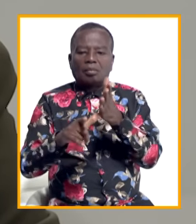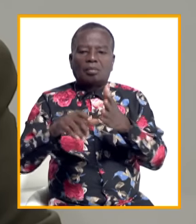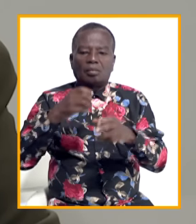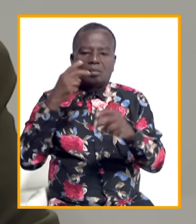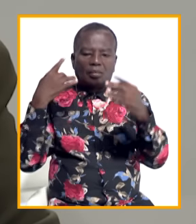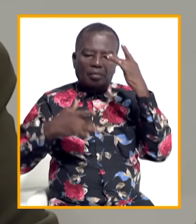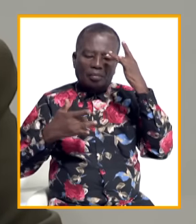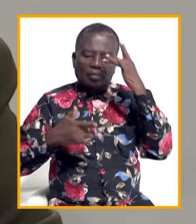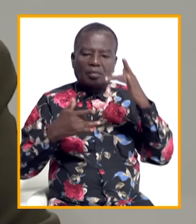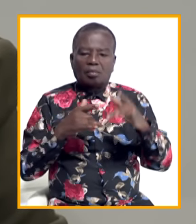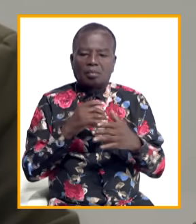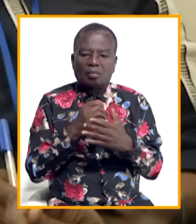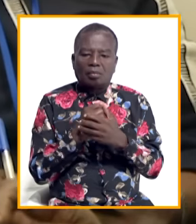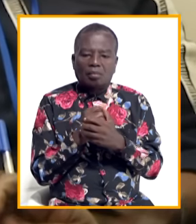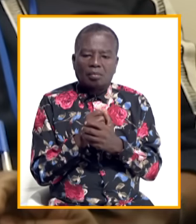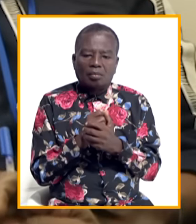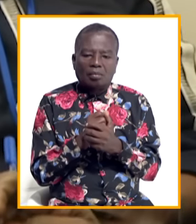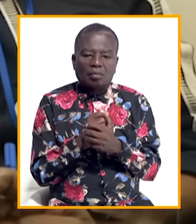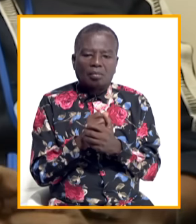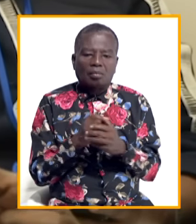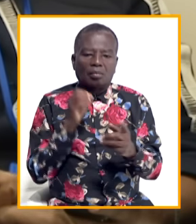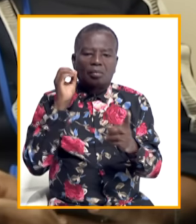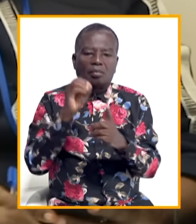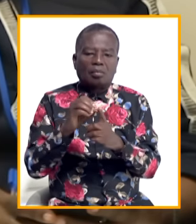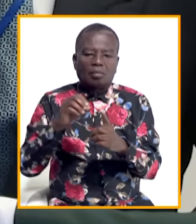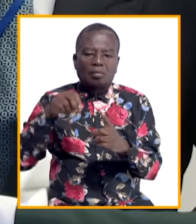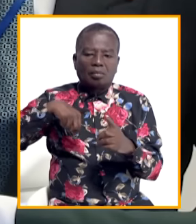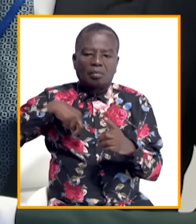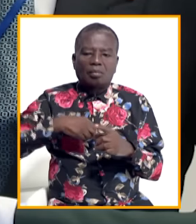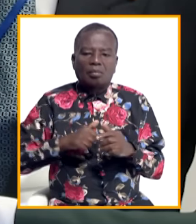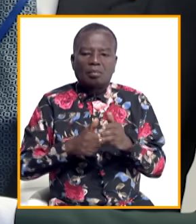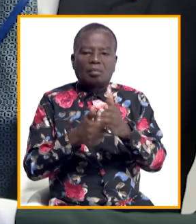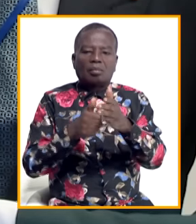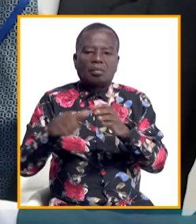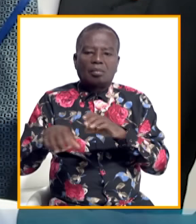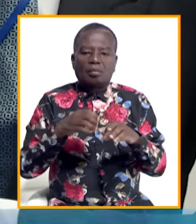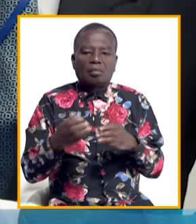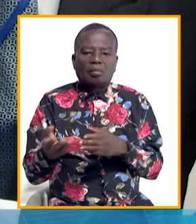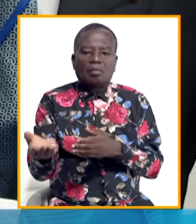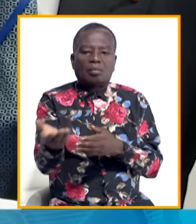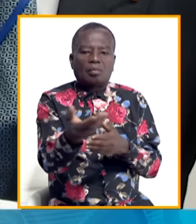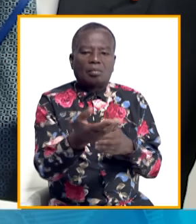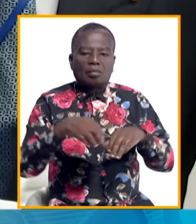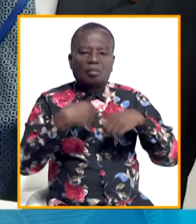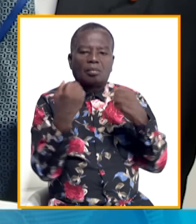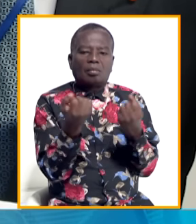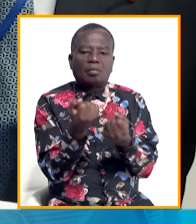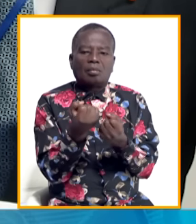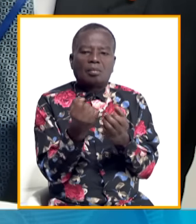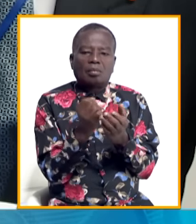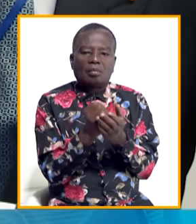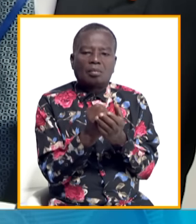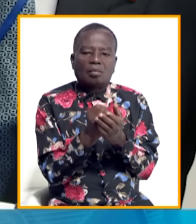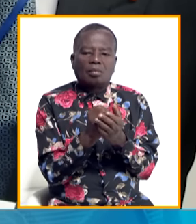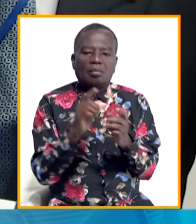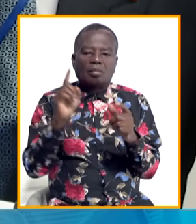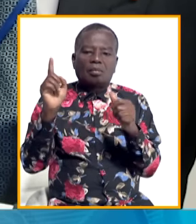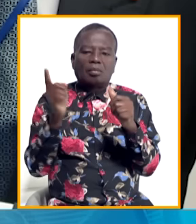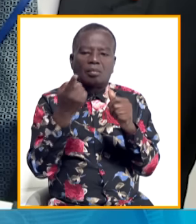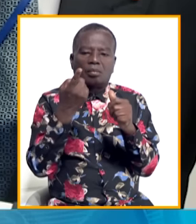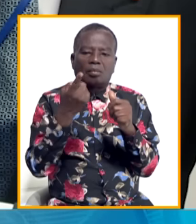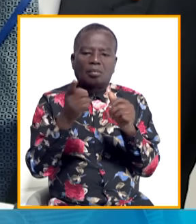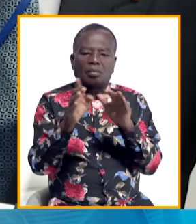travailleurs du secteur informel. Les objectifs que nous poursuivons, faire des cotisations sociales la première